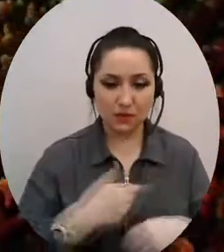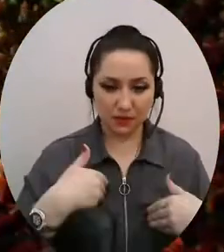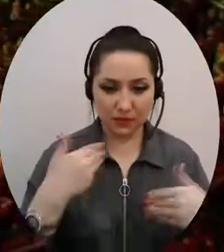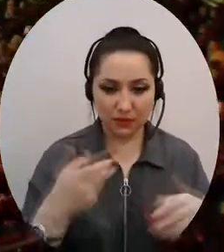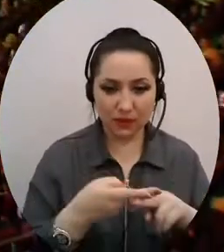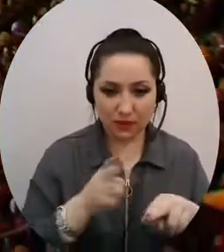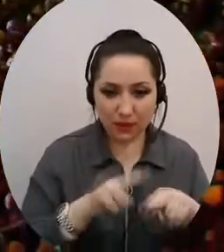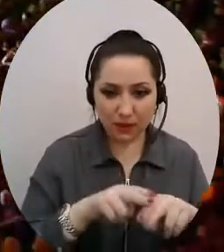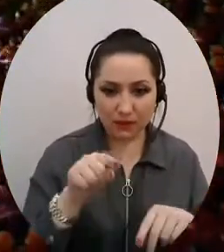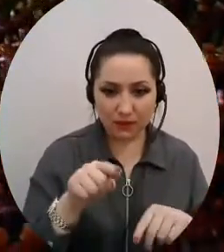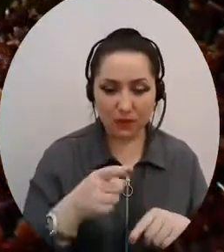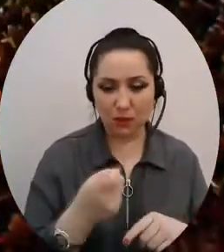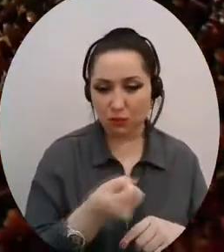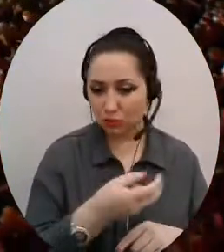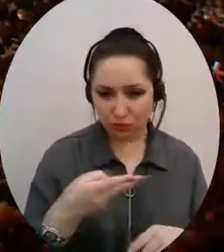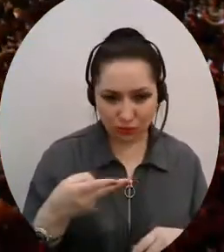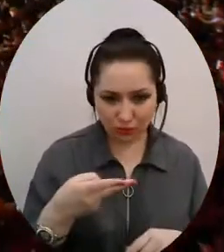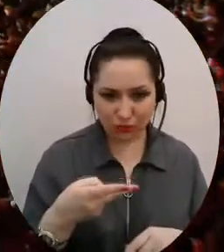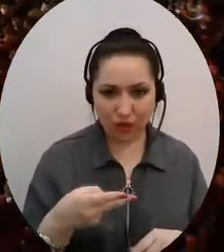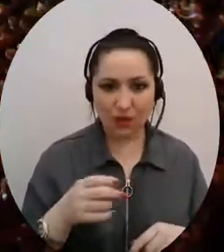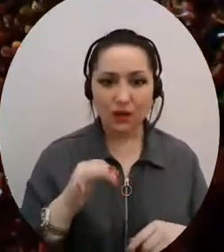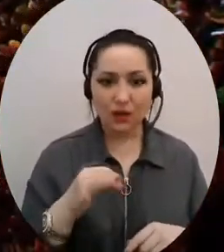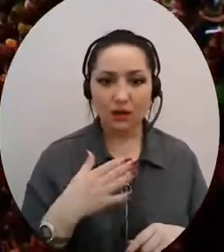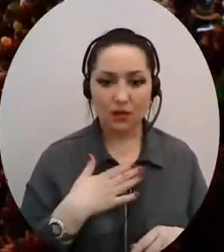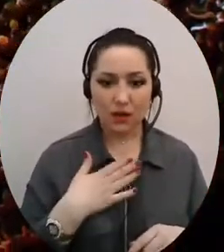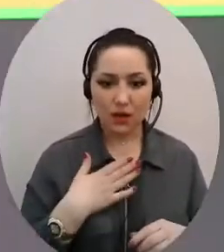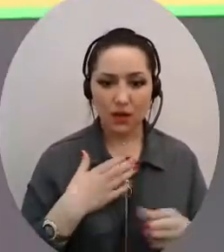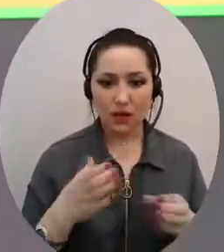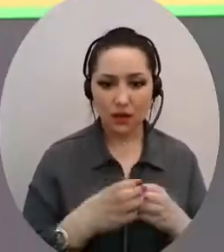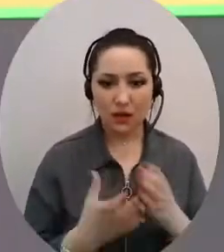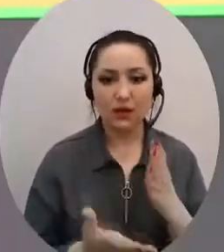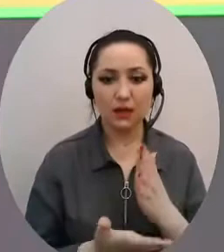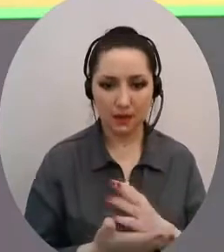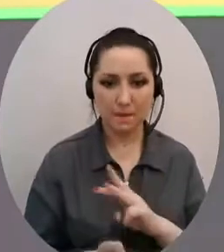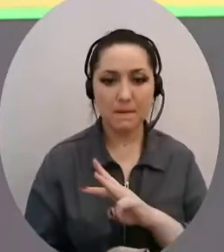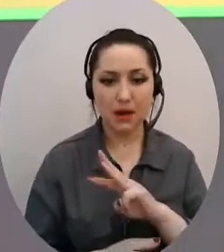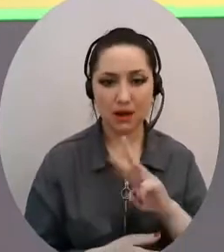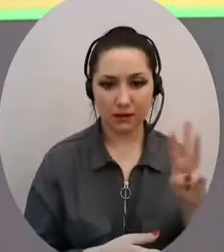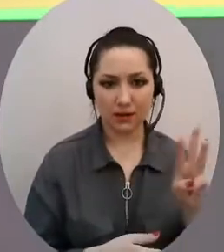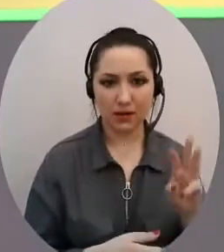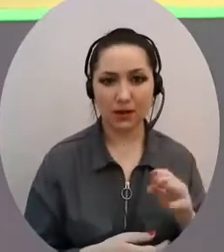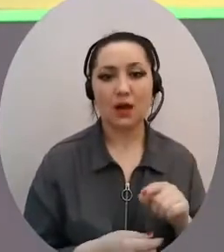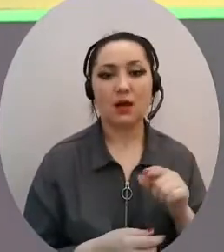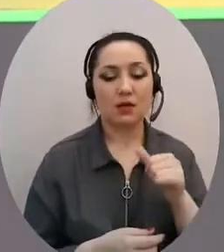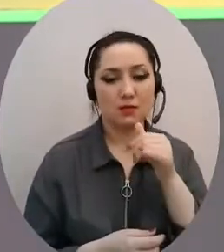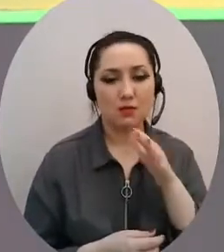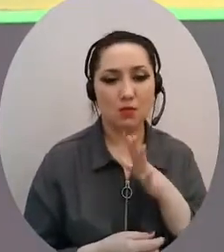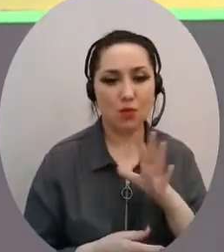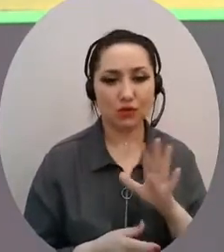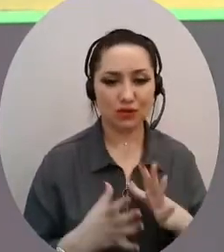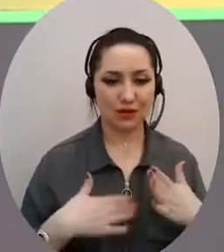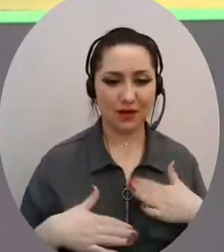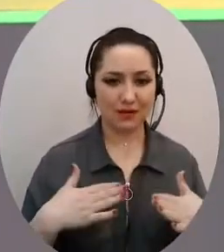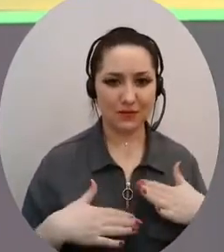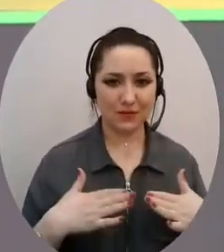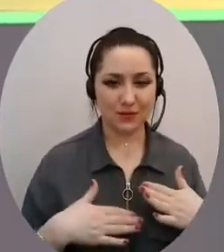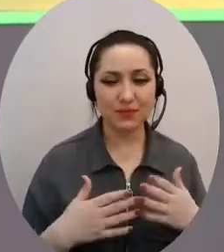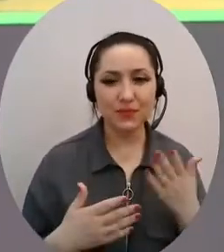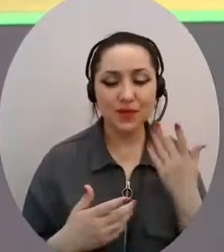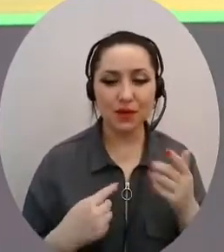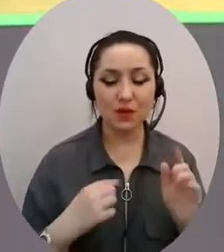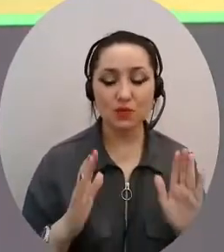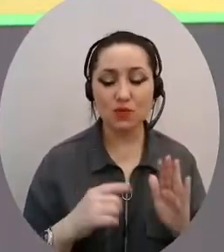круто. И в моей команде сегодня есть уже миллионеры. И это просто не может не радовать. Когда я только